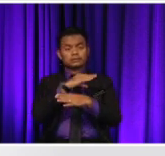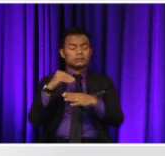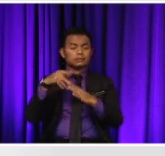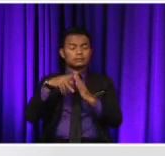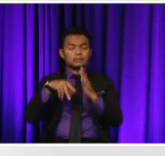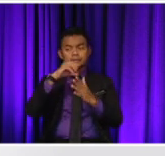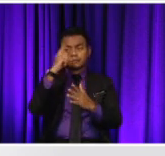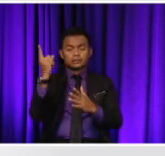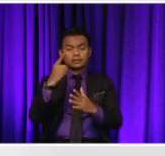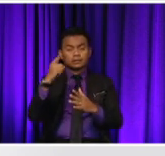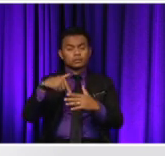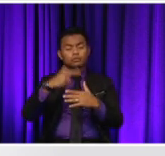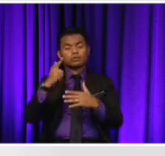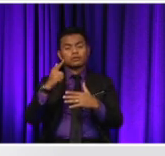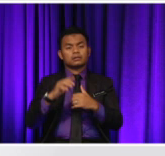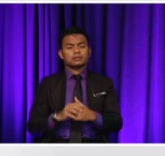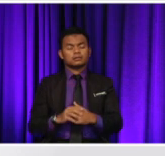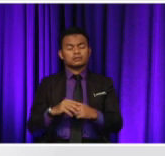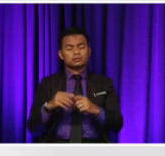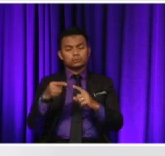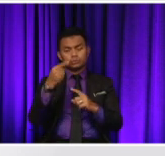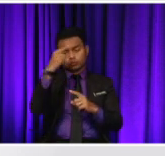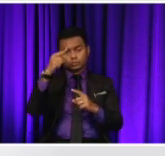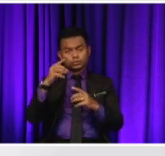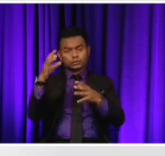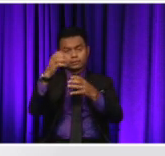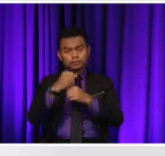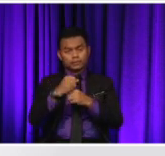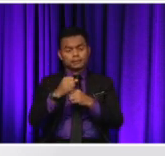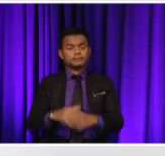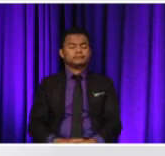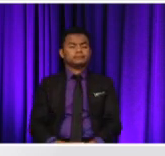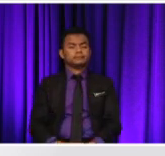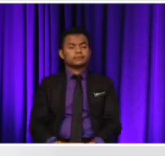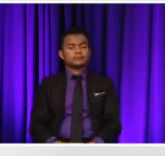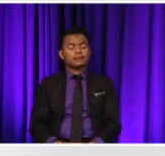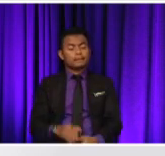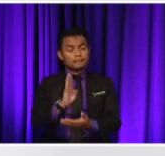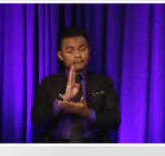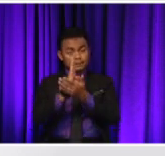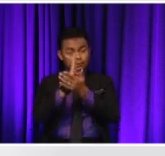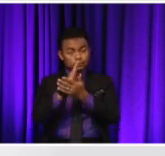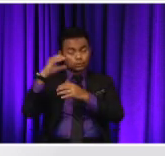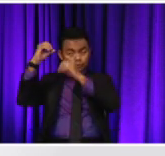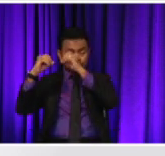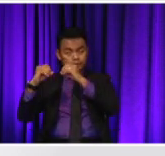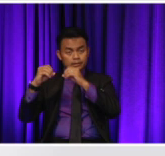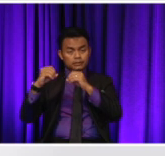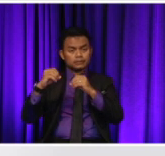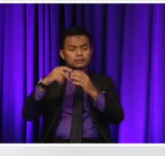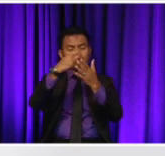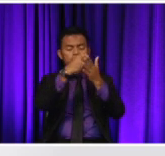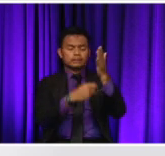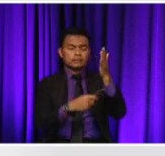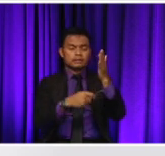bahasa Rey membantu organisasi menilai potensi keseluruhan organisasi melalui